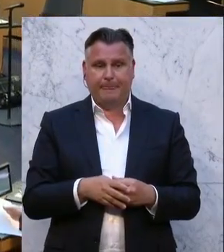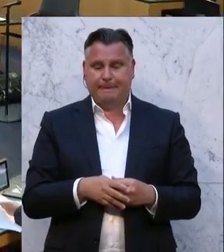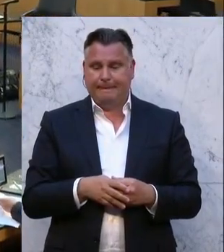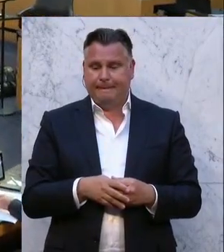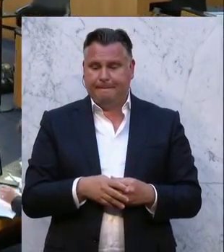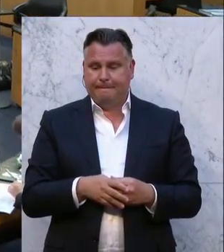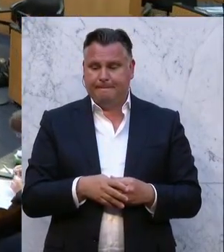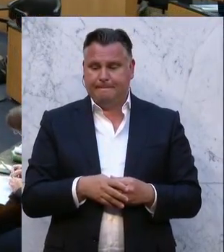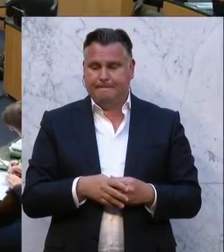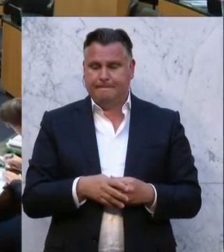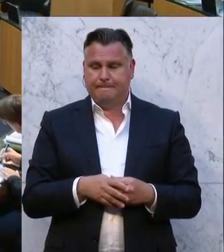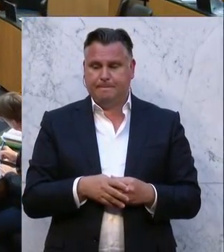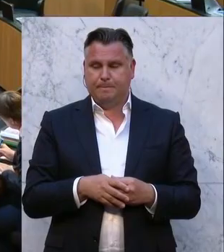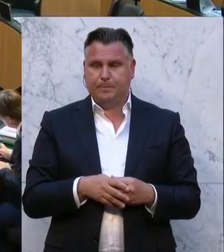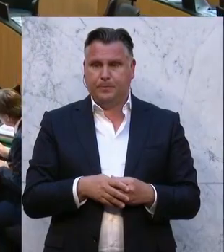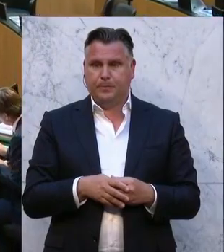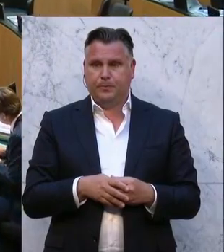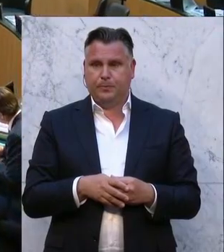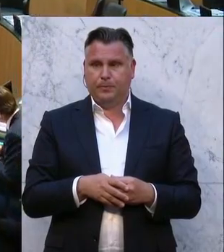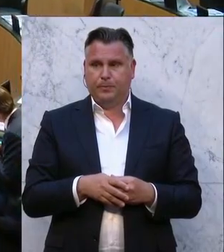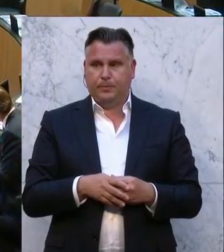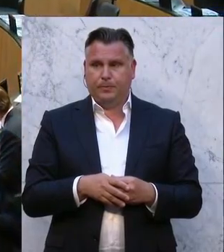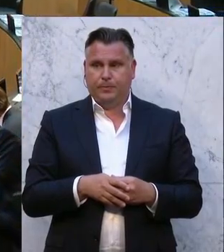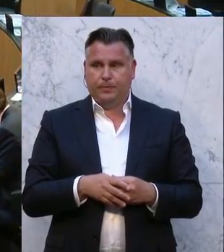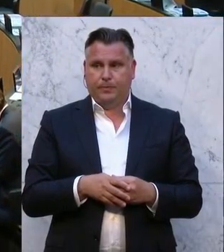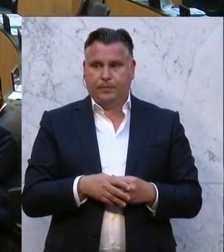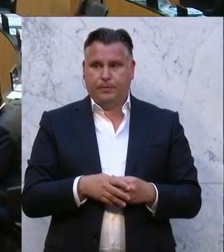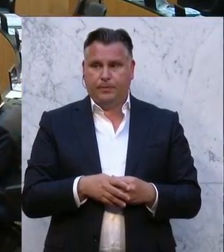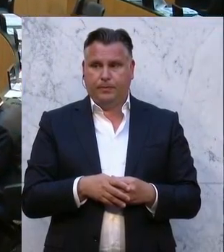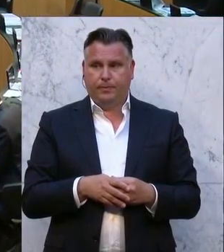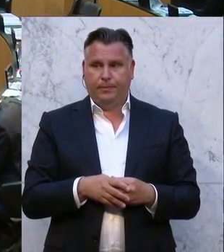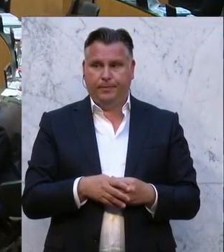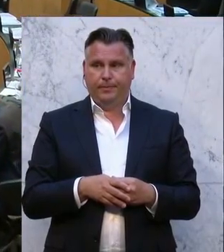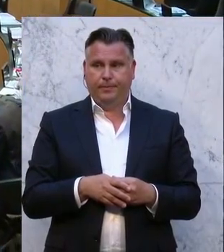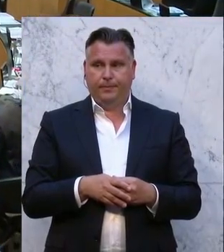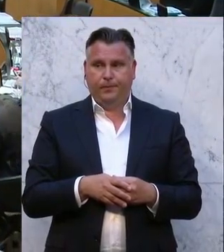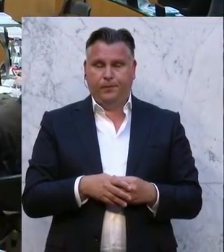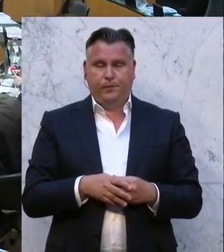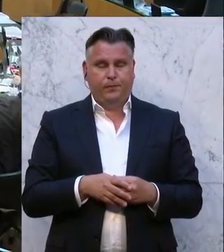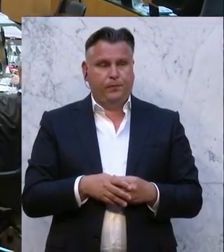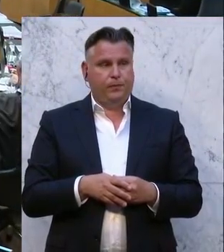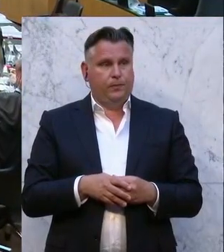im Großhandel müssen künftig berichten, wie viel Lebensmittel sie entsorgt haben und wie viel unentgeltlich weitergegeben wurden.